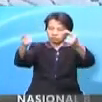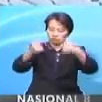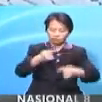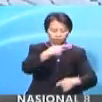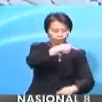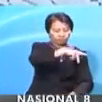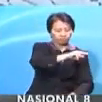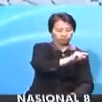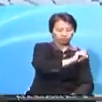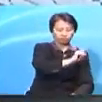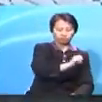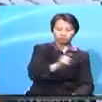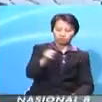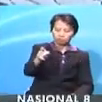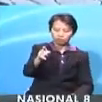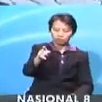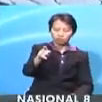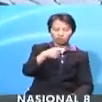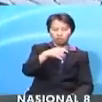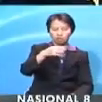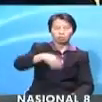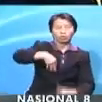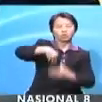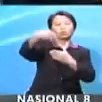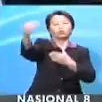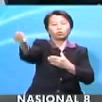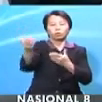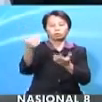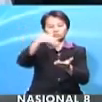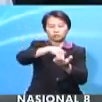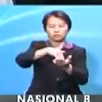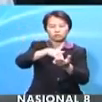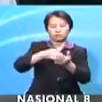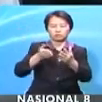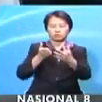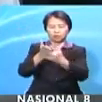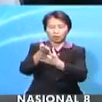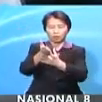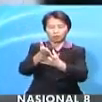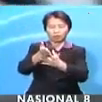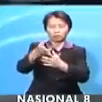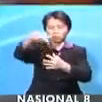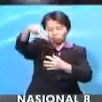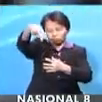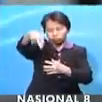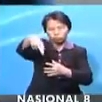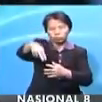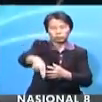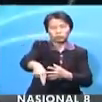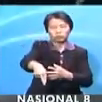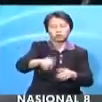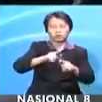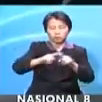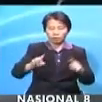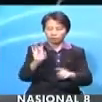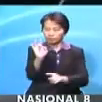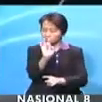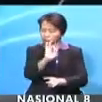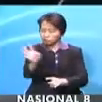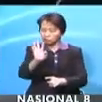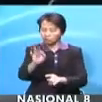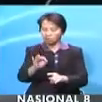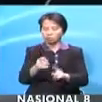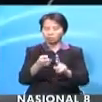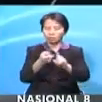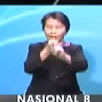PGI menyebabkan mereka berpatah balik ke kawasan sempadan melalui pagar yang telah dipotong bagaimanapun salah seorangnya